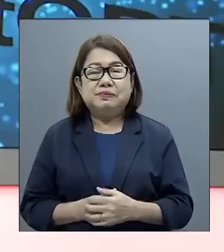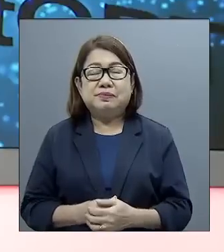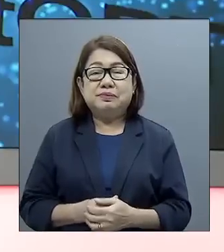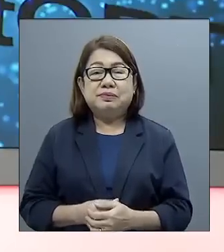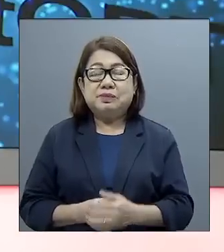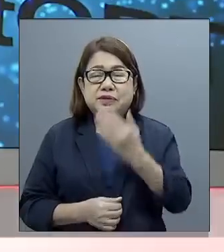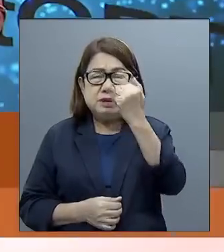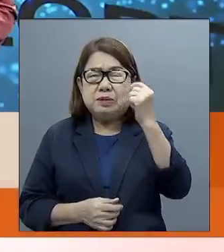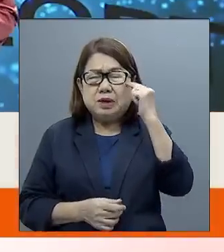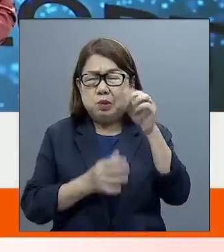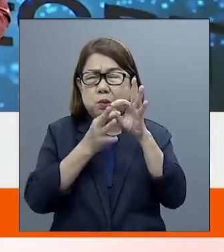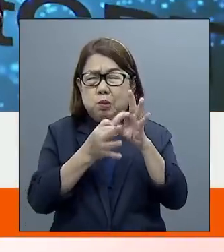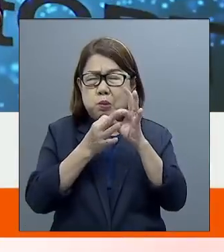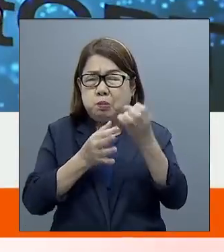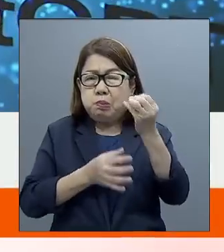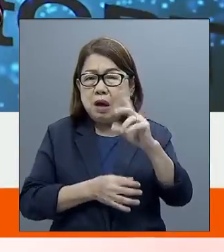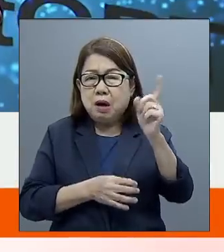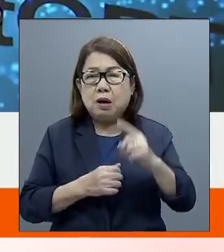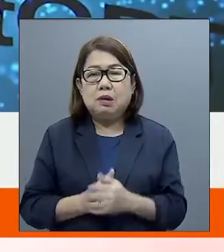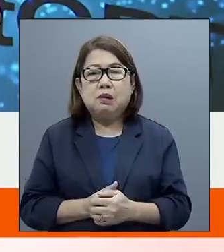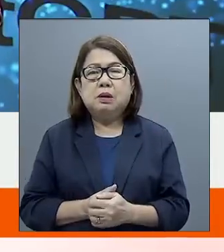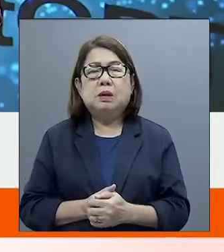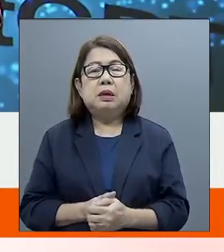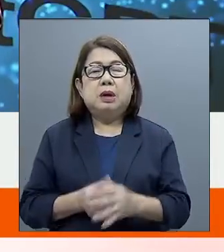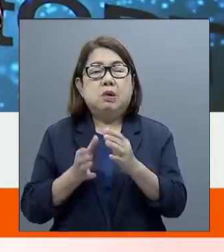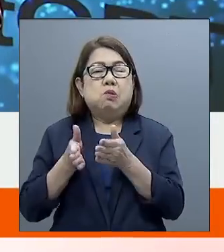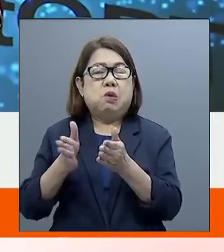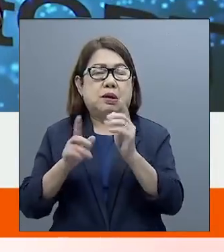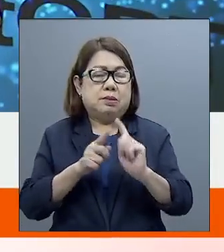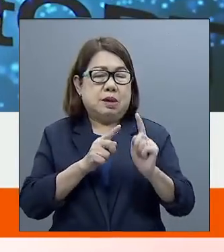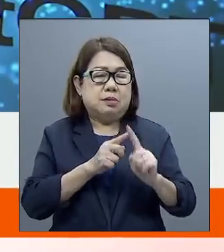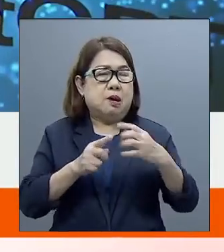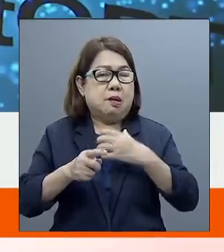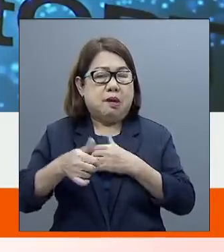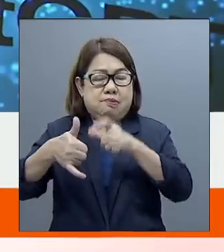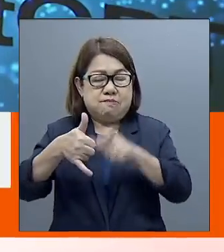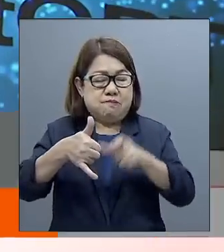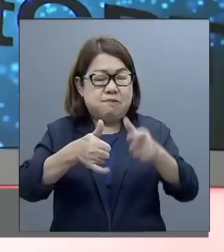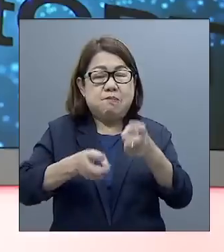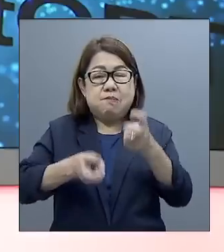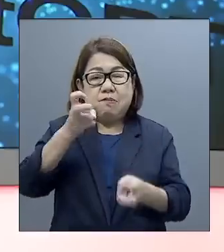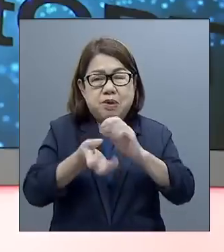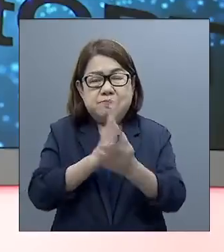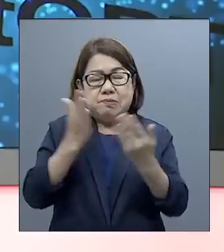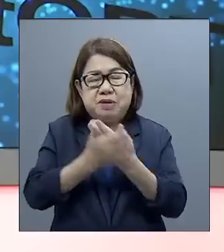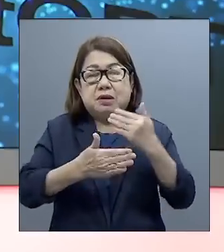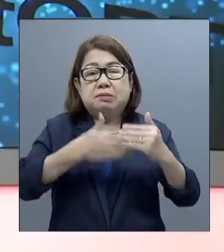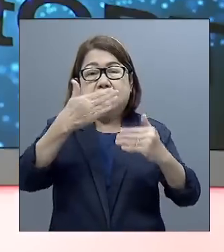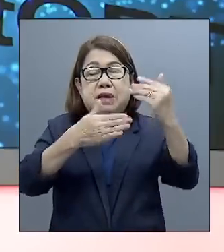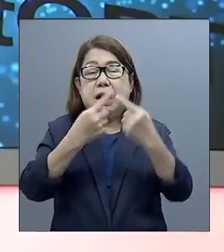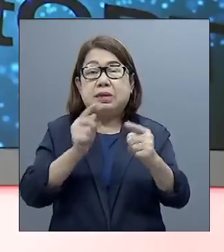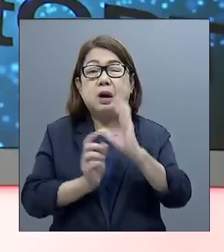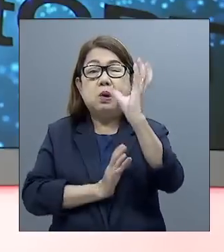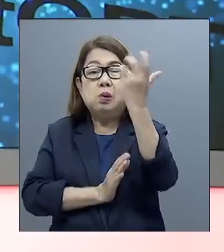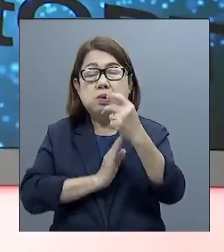ที่เขากังวลมากที่สุดค่ะก็คือการแข่งขันของหน่วยงานต่างๆในการพัฒนา AI ในขณะที่โลกยังไม่มีกฎหมายหรือว่ามาต